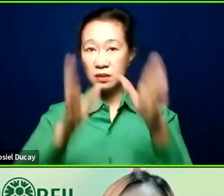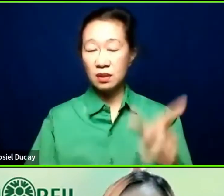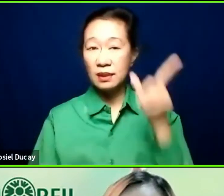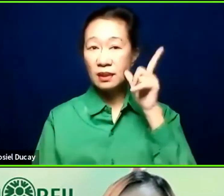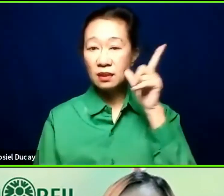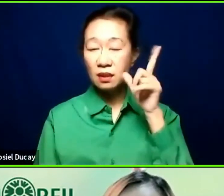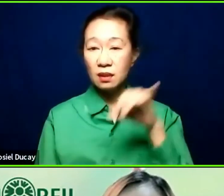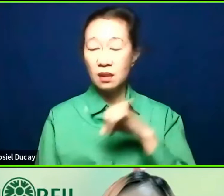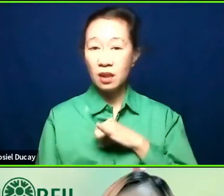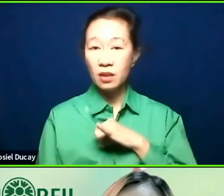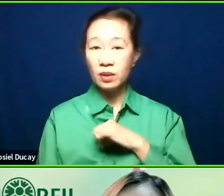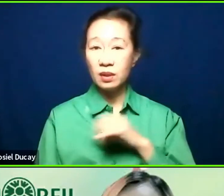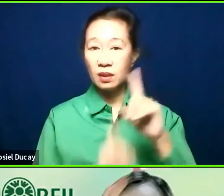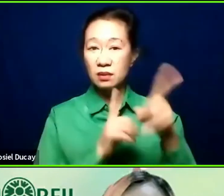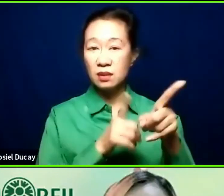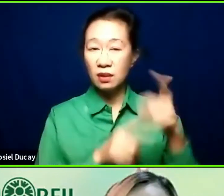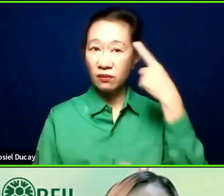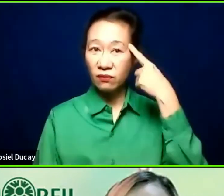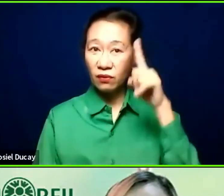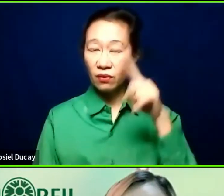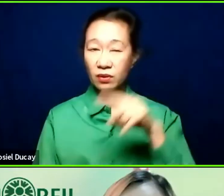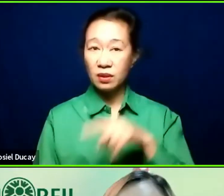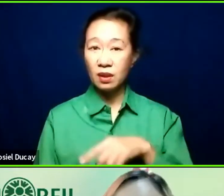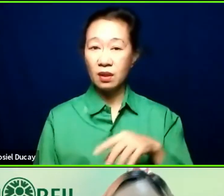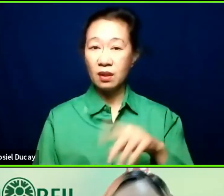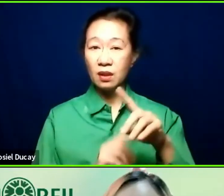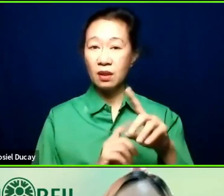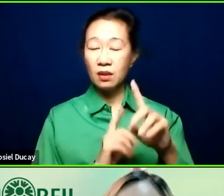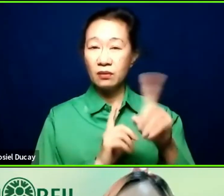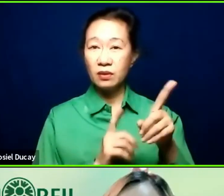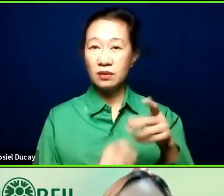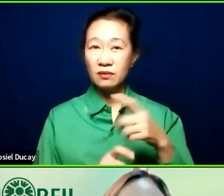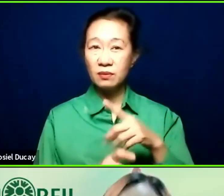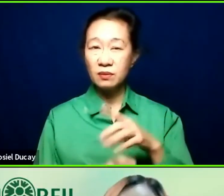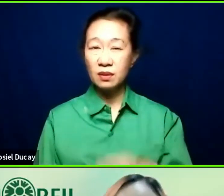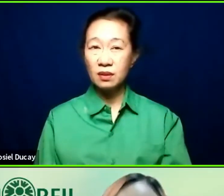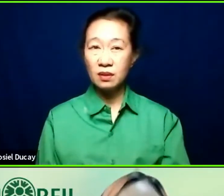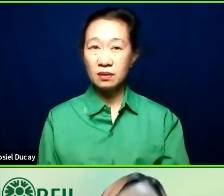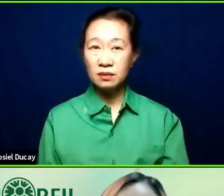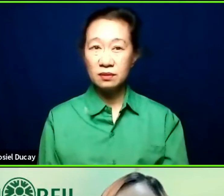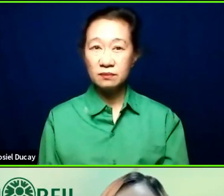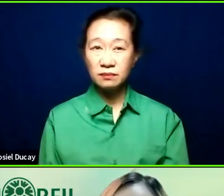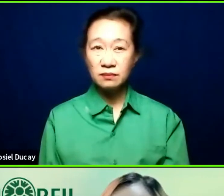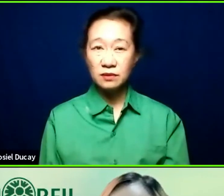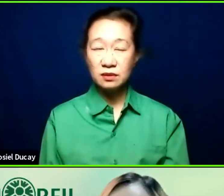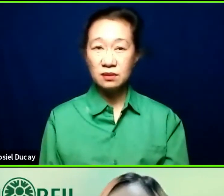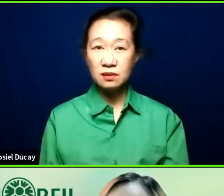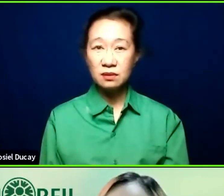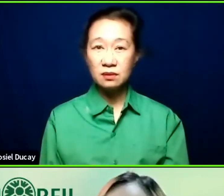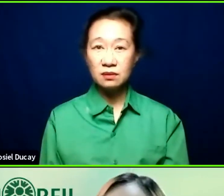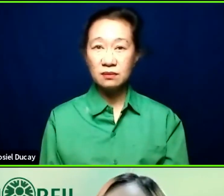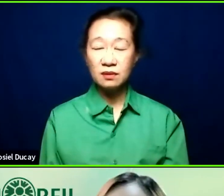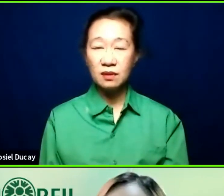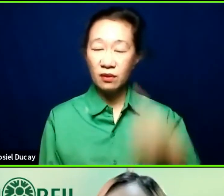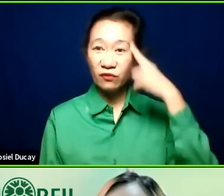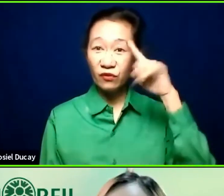po. ako yung sasagot, no, sa question ni Jack Bater, no, from Apo, Davao. yung from Zoom. Yes. Okay, sir. Sige po, ayan. So